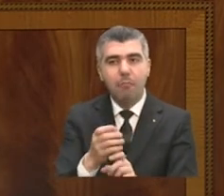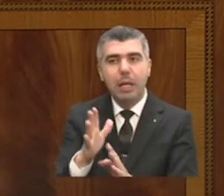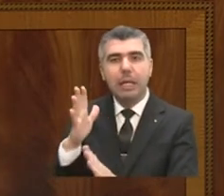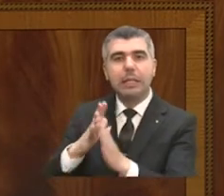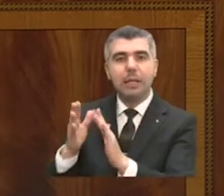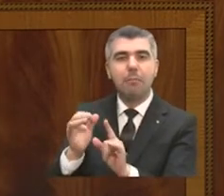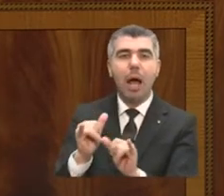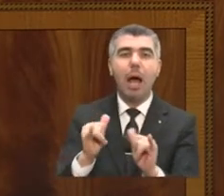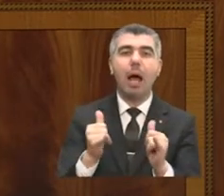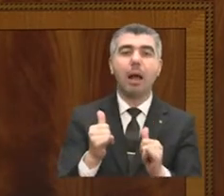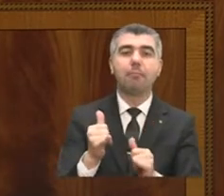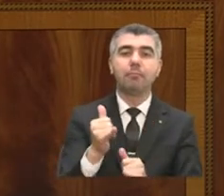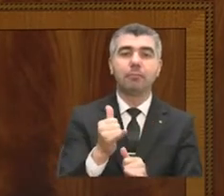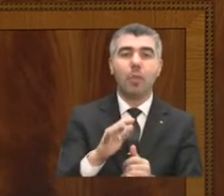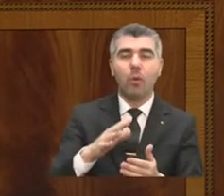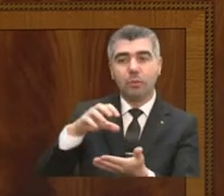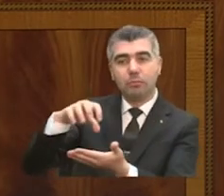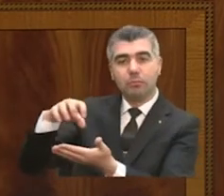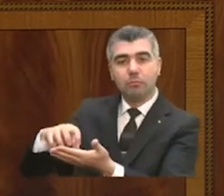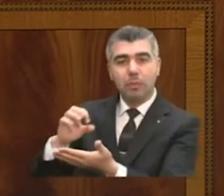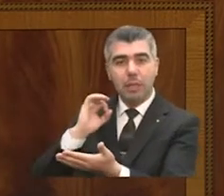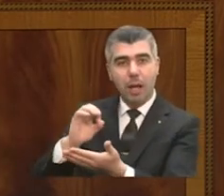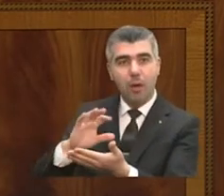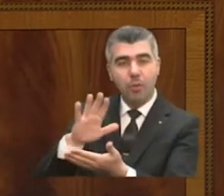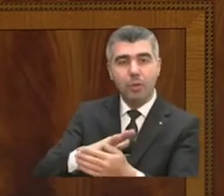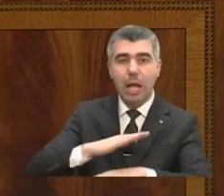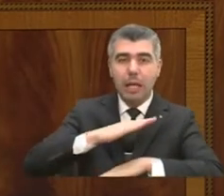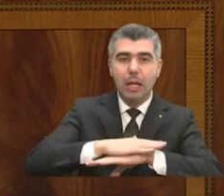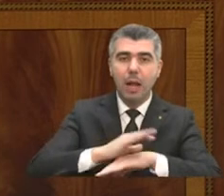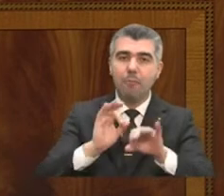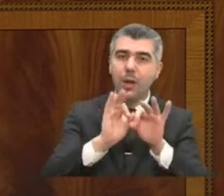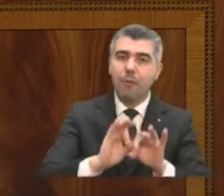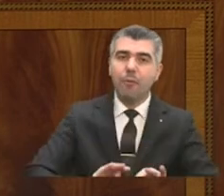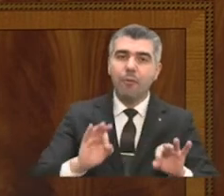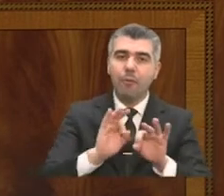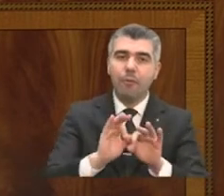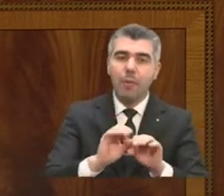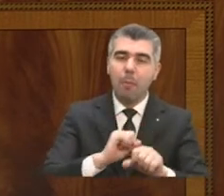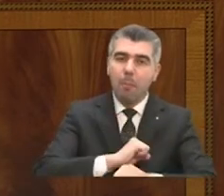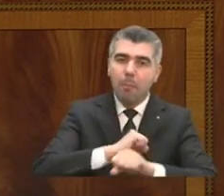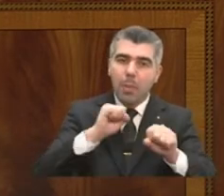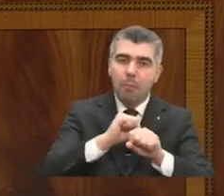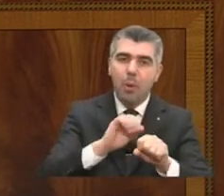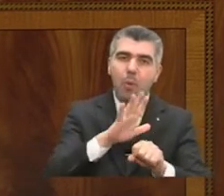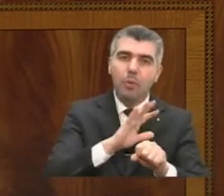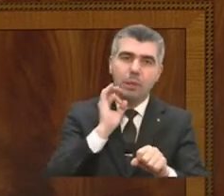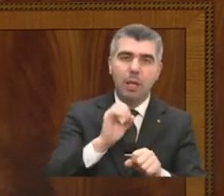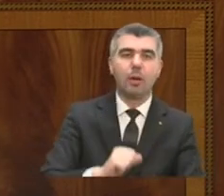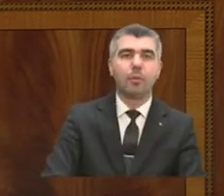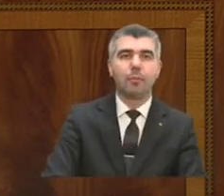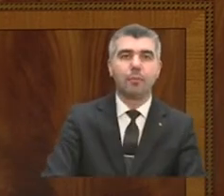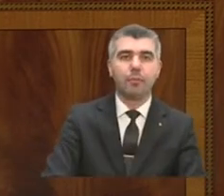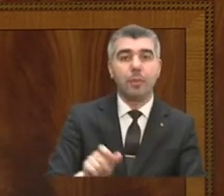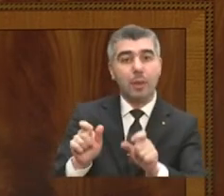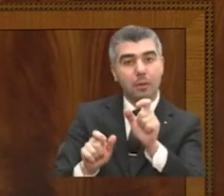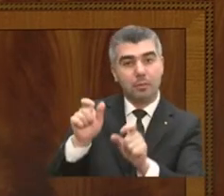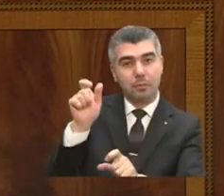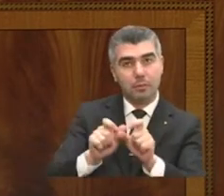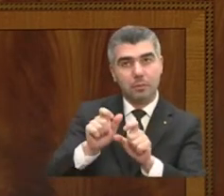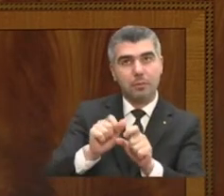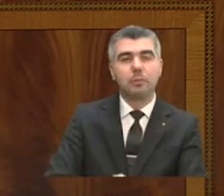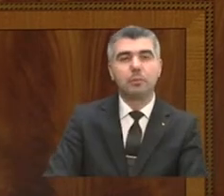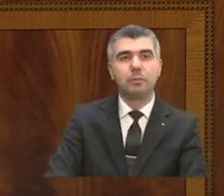lors du printemps arabe, des pays que vous avez rendus non stables